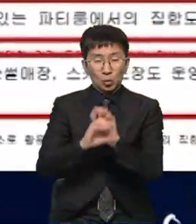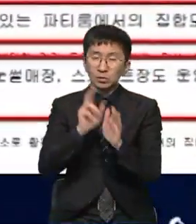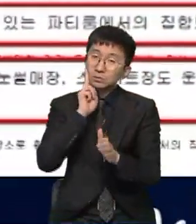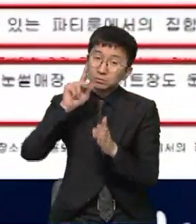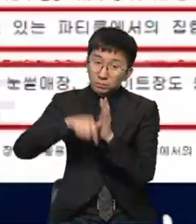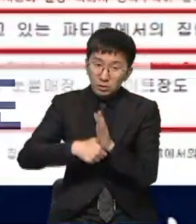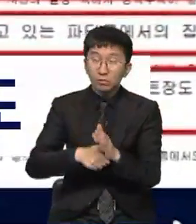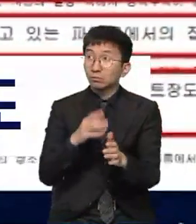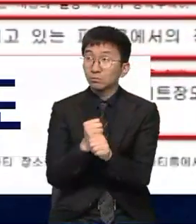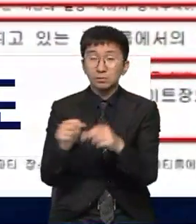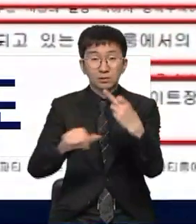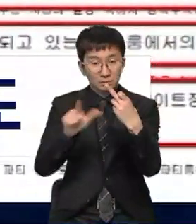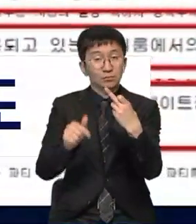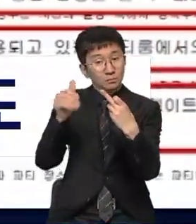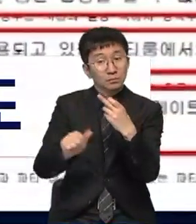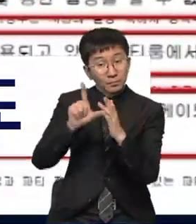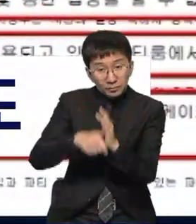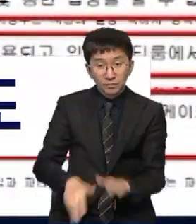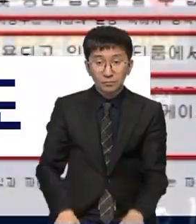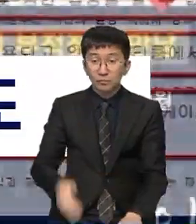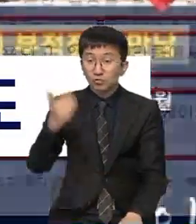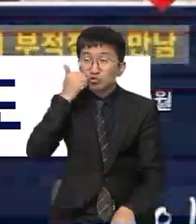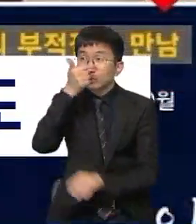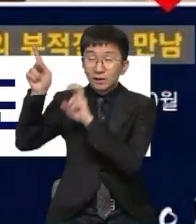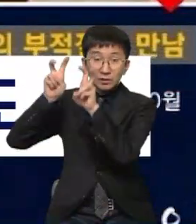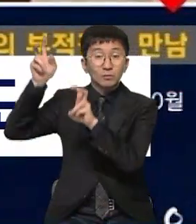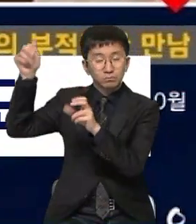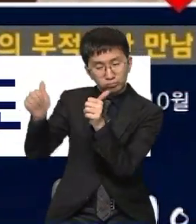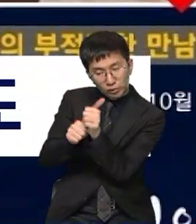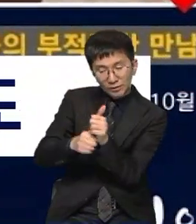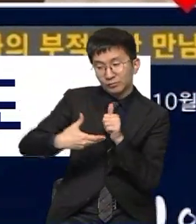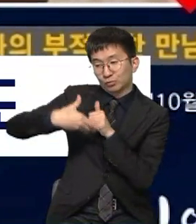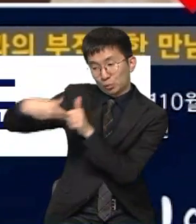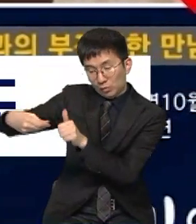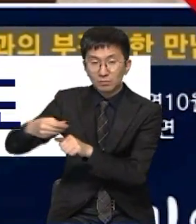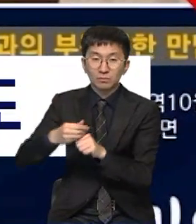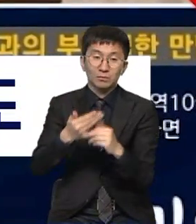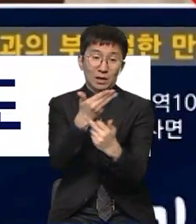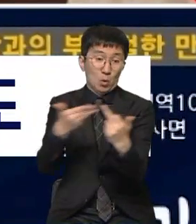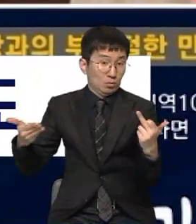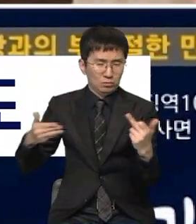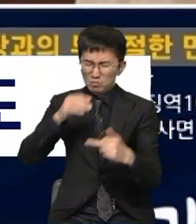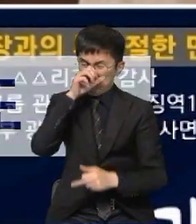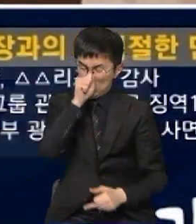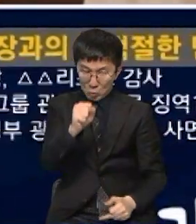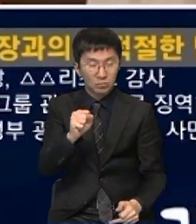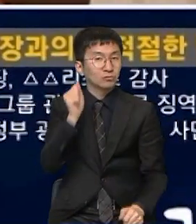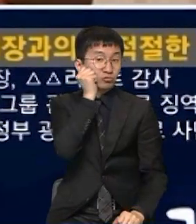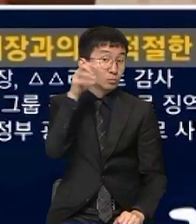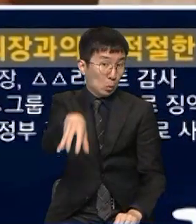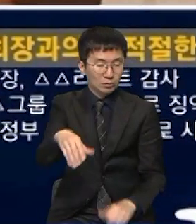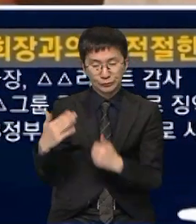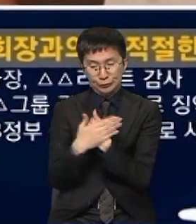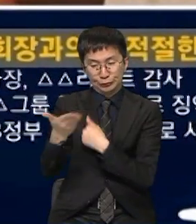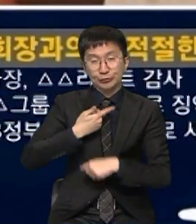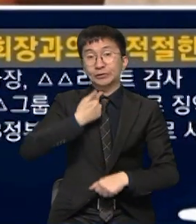지난 2020년 말 한 대기업 부회장의 초대로 강원도 고급 리조트에서 접대받았다는 의혹도